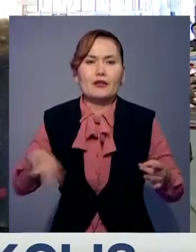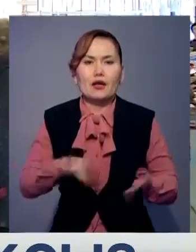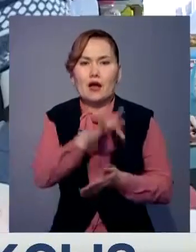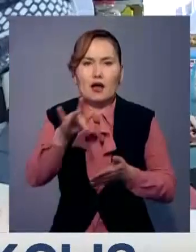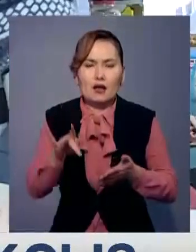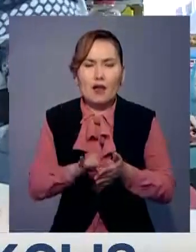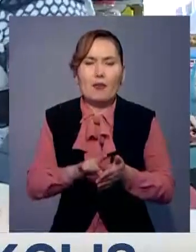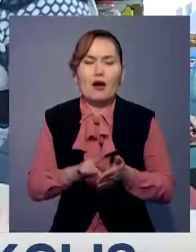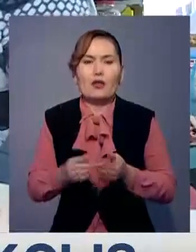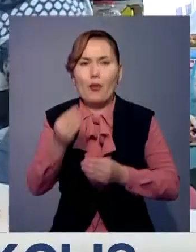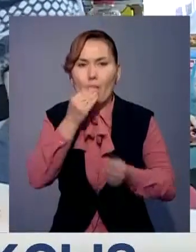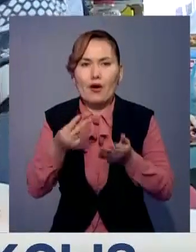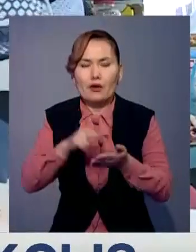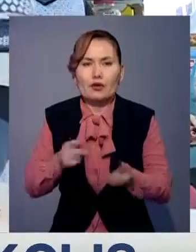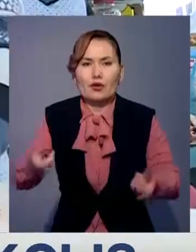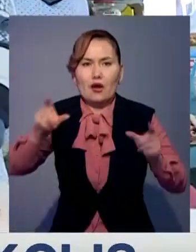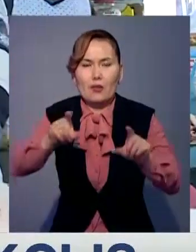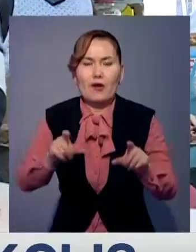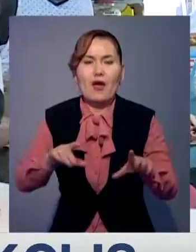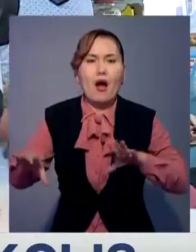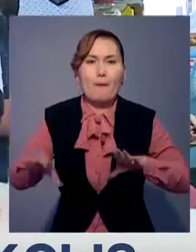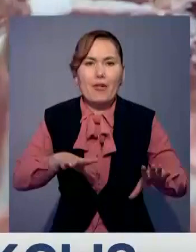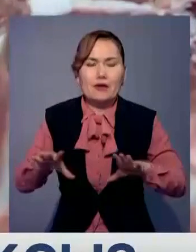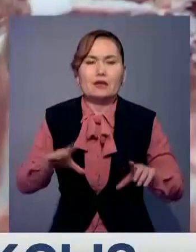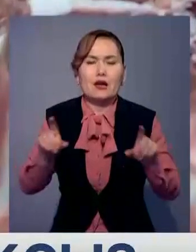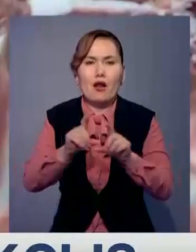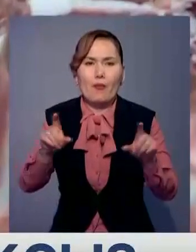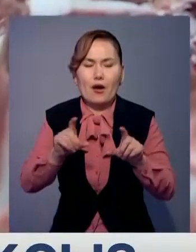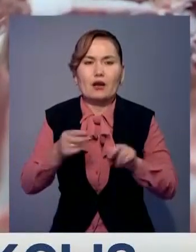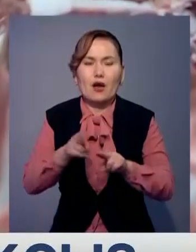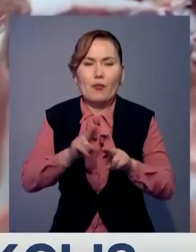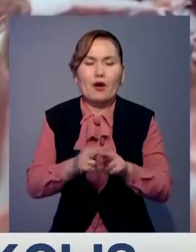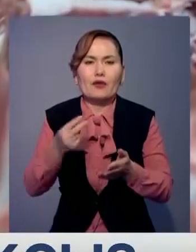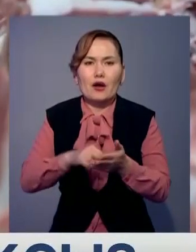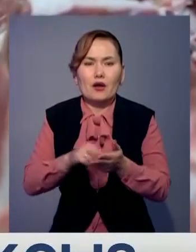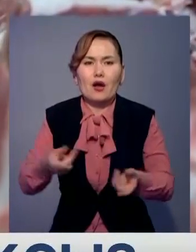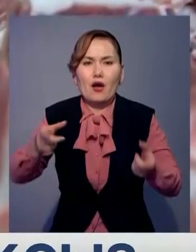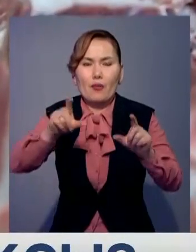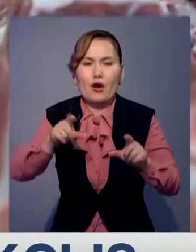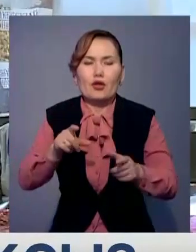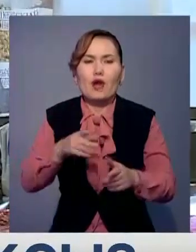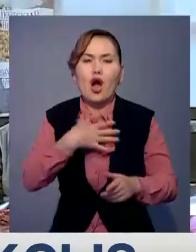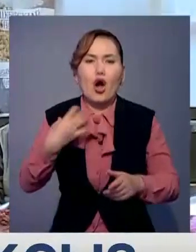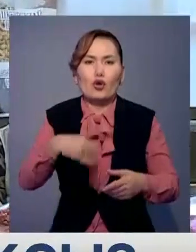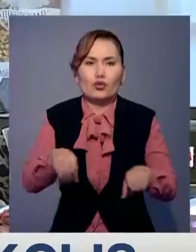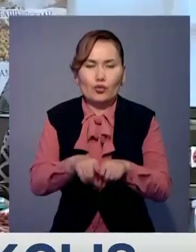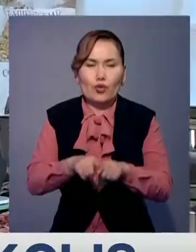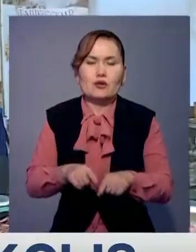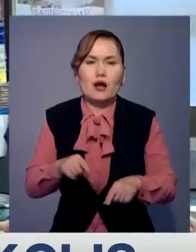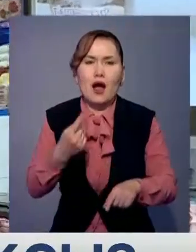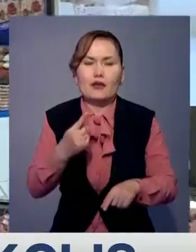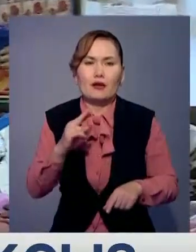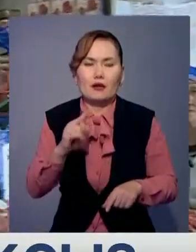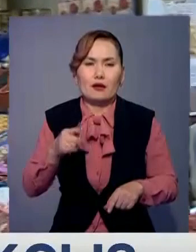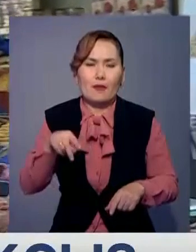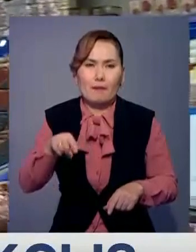бағасы тұрақталар емес. Базарлар мен дүкен сөрелерінде ет пен күріш қымбаттап, ұнның құны 1000 теңгеге дейін көтерілген. Қалтаға түскен салмақта